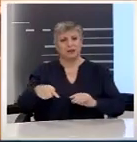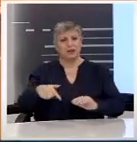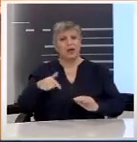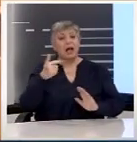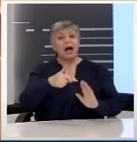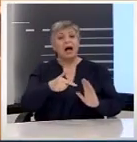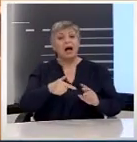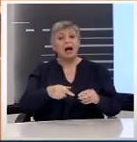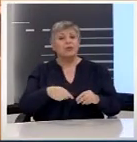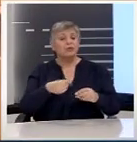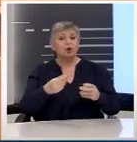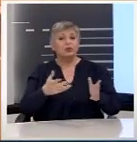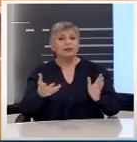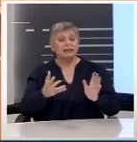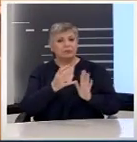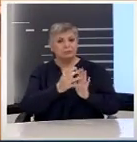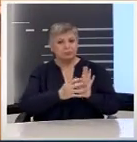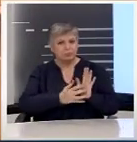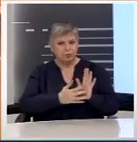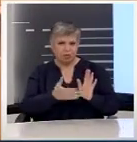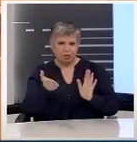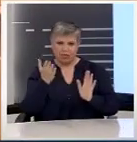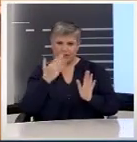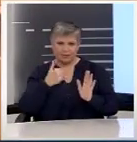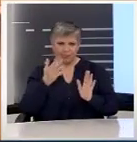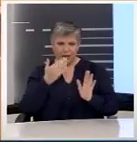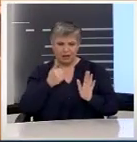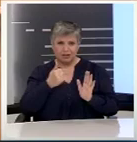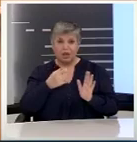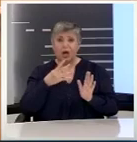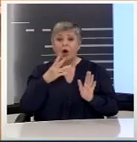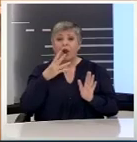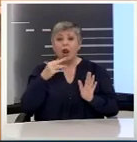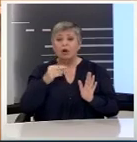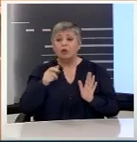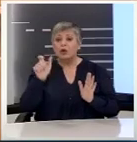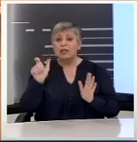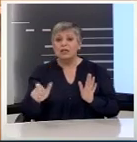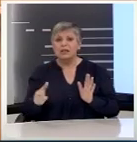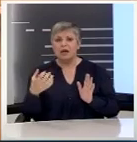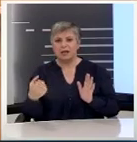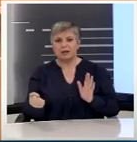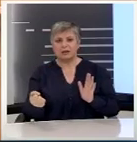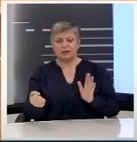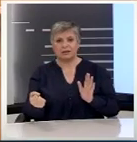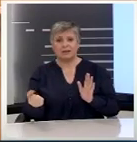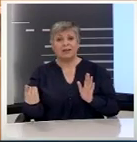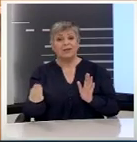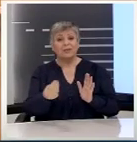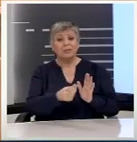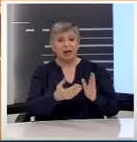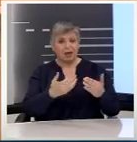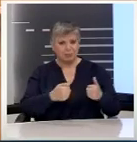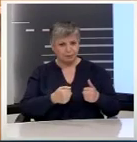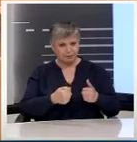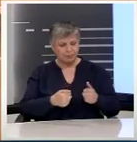ούτε μπορεί να το έχει. Το δεύτερο είναι ότι αυτό που είπατε εσείς, ότι δήθεν επιβεβαίωσε η κυρία